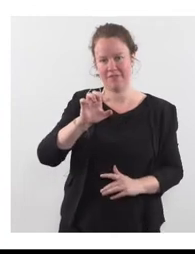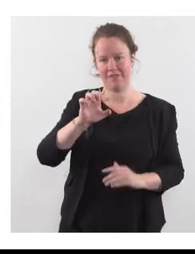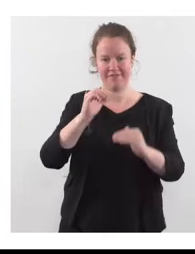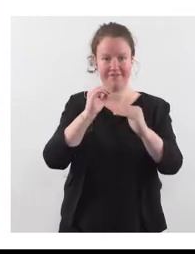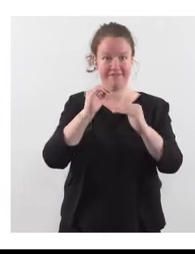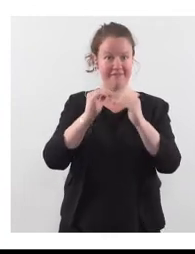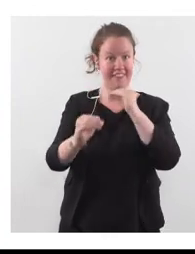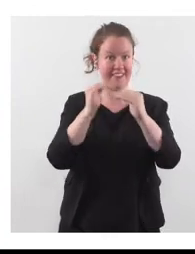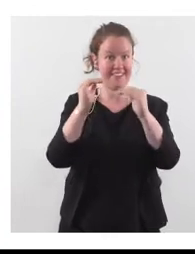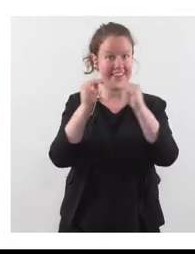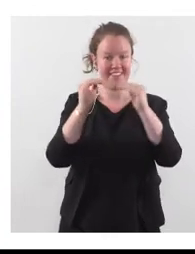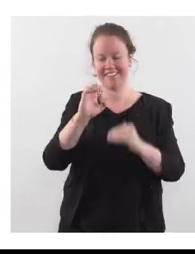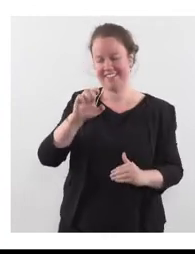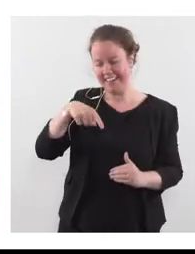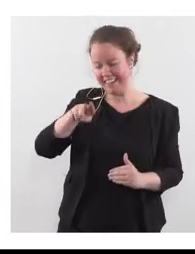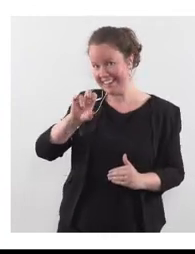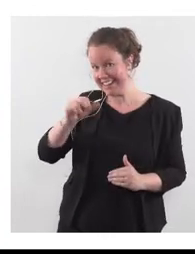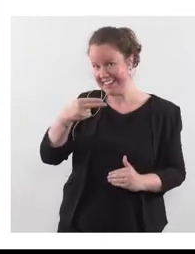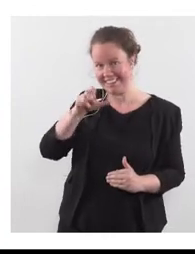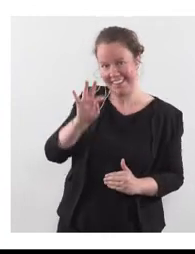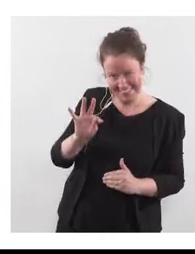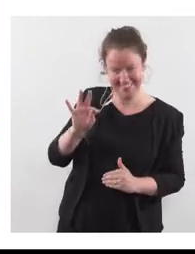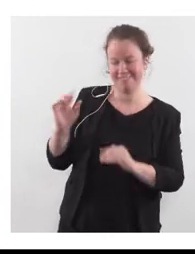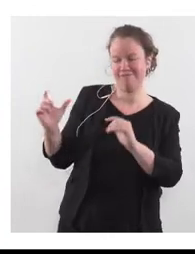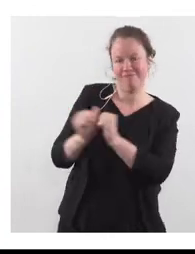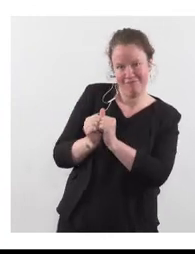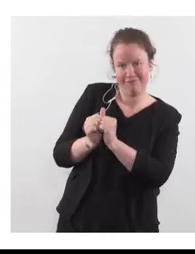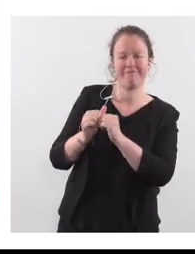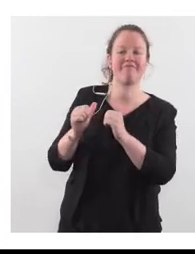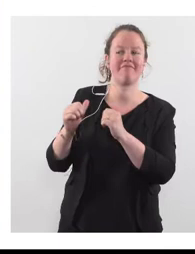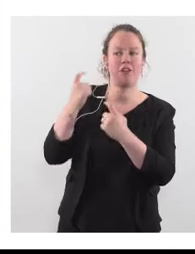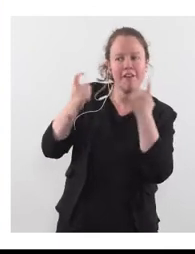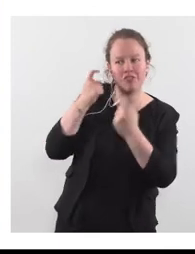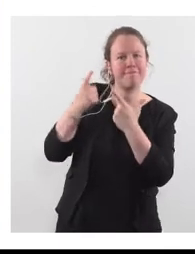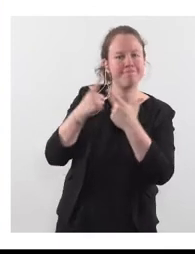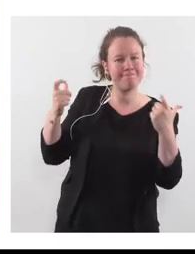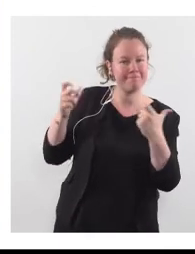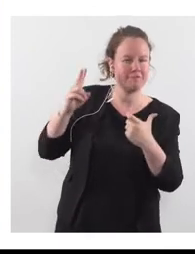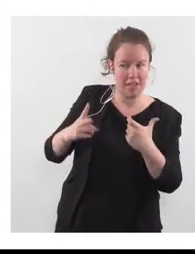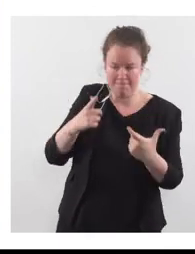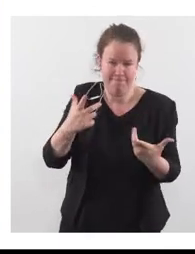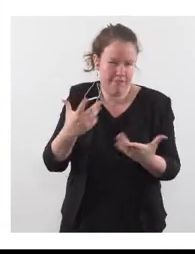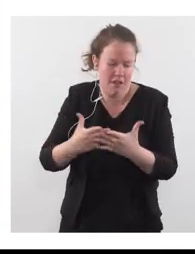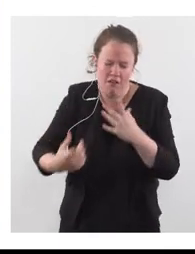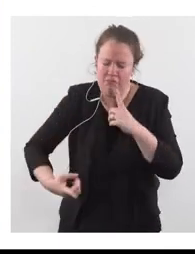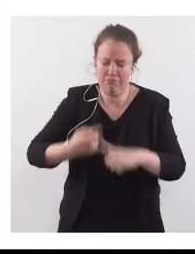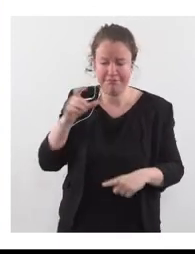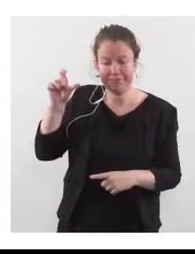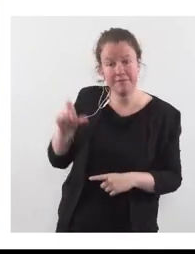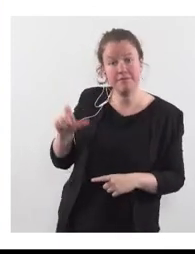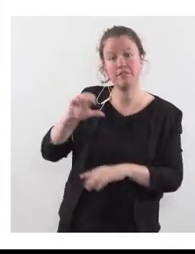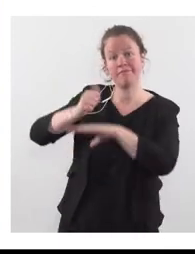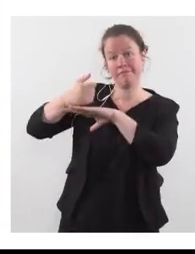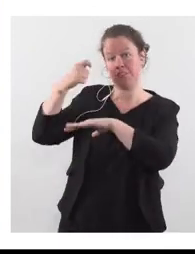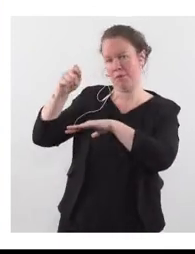organismes en charge de l'égalité de traitement. Alors, Laurence ne pouvait pas être présent aujourd'hui, il sera avec nous demain, mais on a avec nous Anne Gaspard et Tamas Kadar,